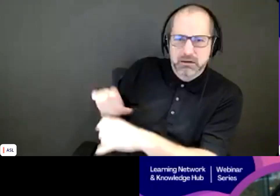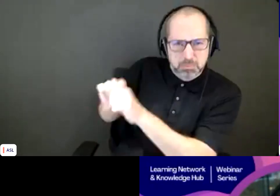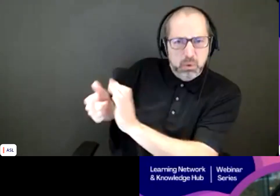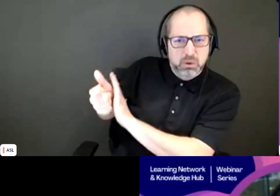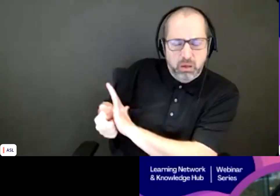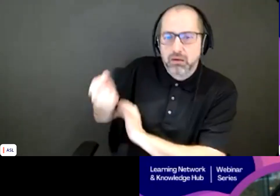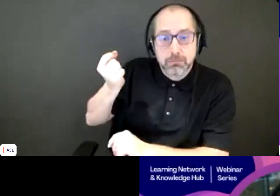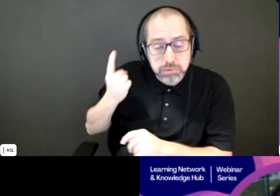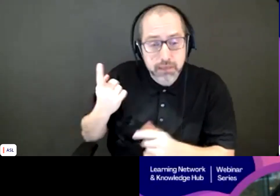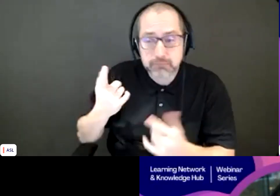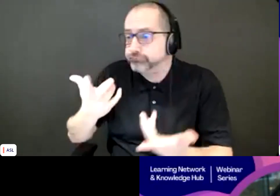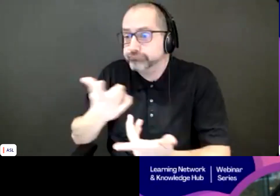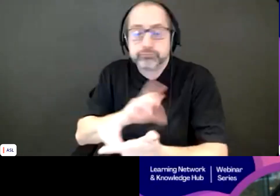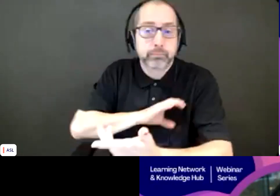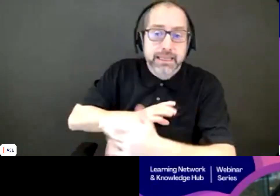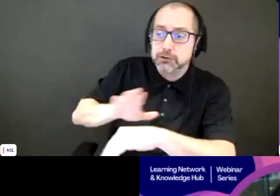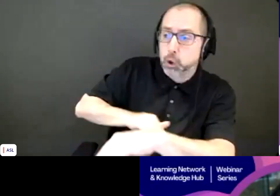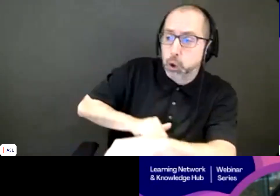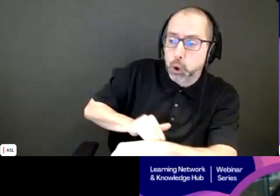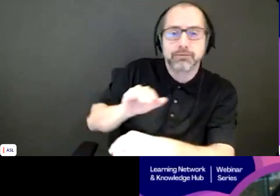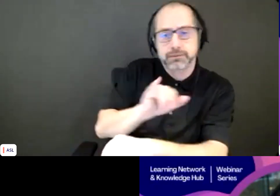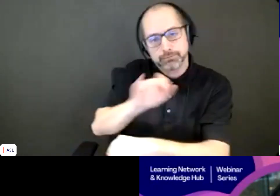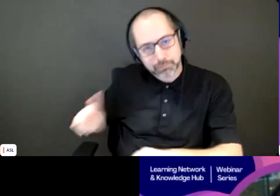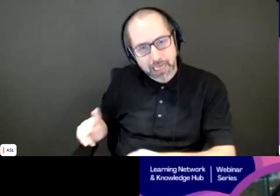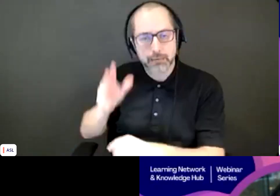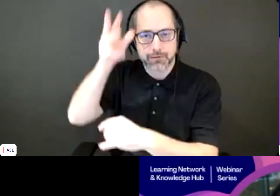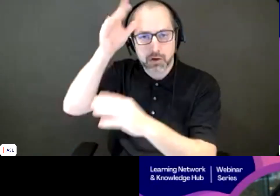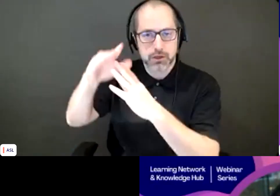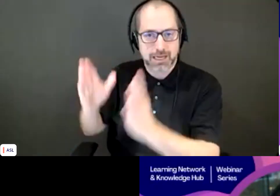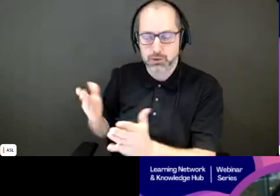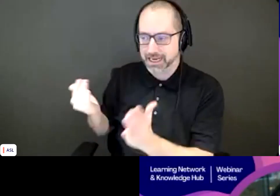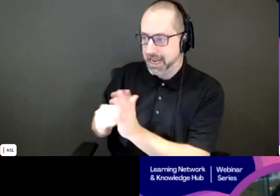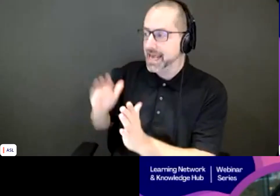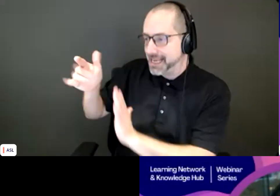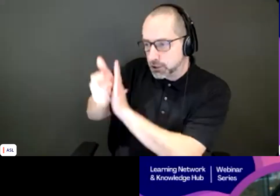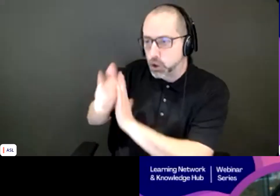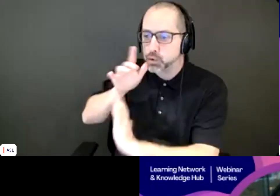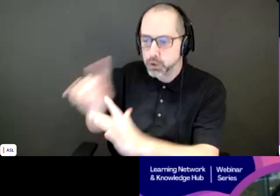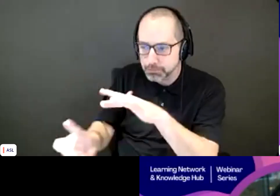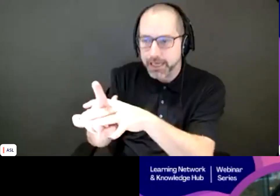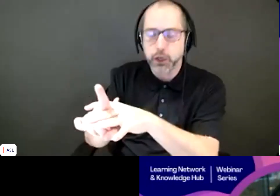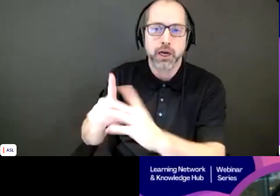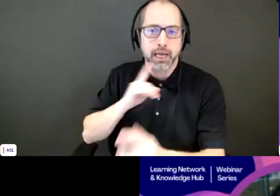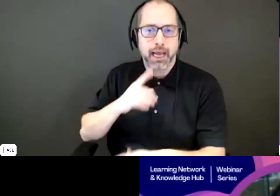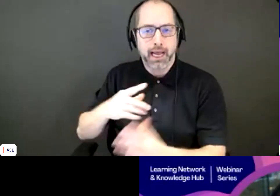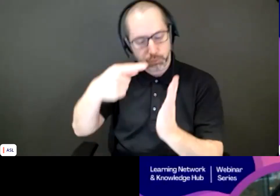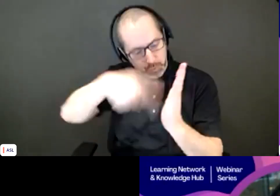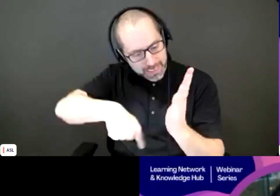on ne nous prenait pas au sérieux lorsque la police était appelée on nous ramenait à la maison de mon père l'avocat